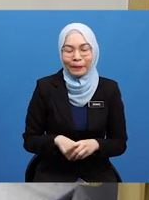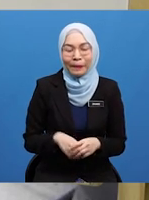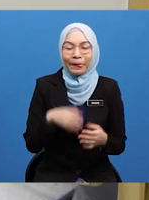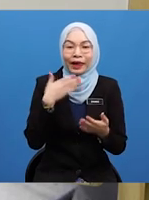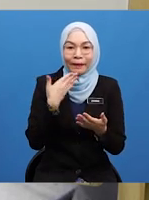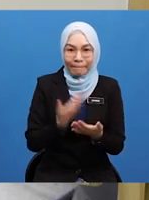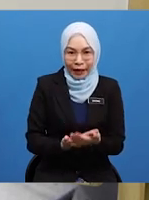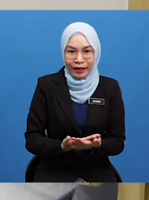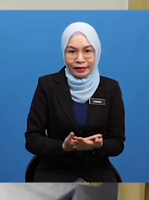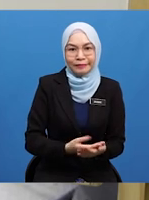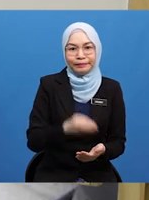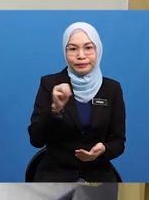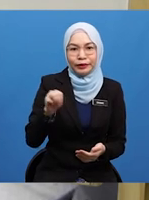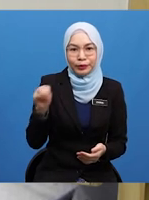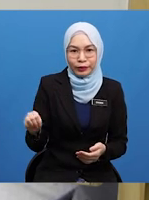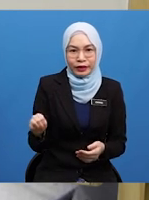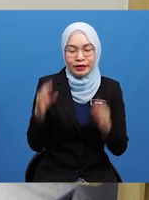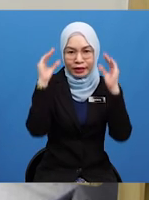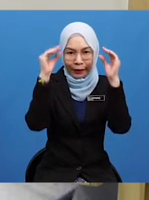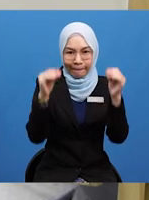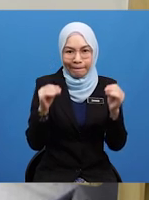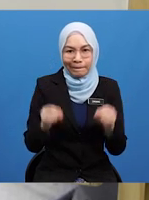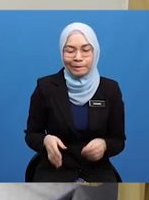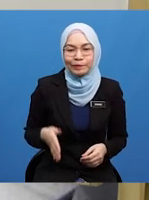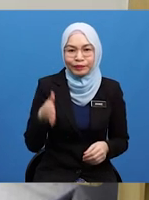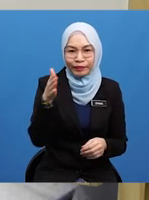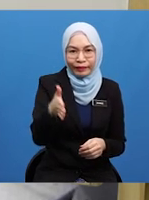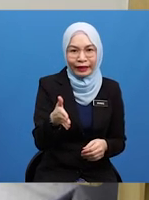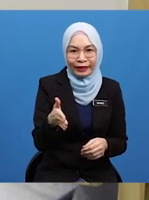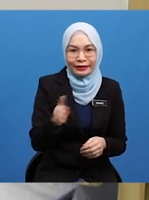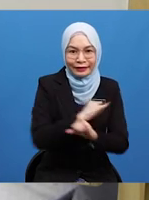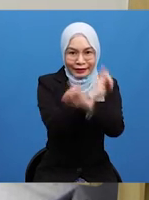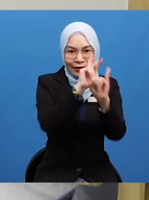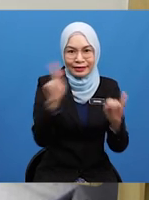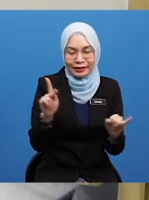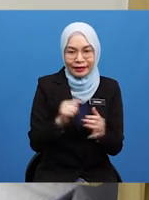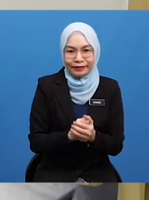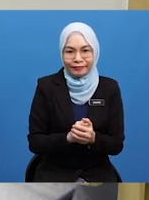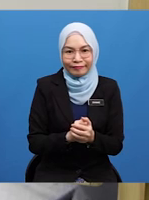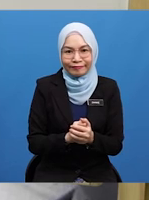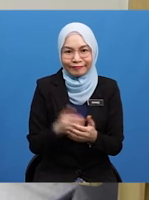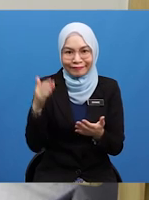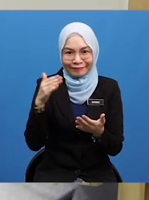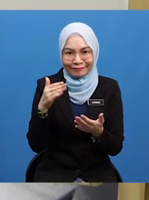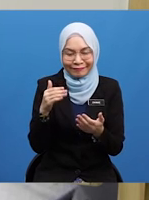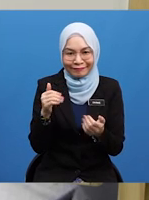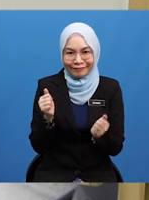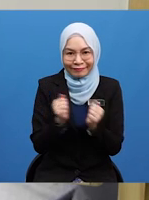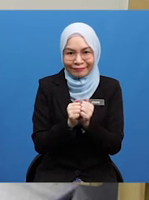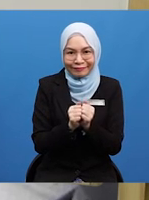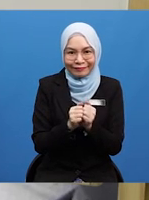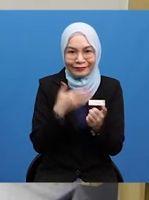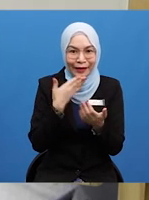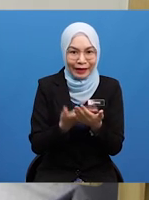Baiklah, murid-murid. Cikgu akan jelaskan secara lebih terperinci tentang cara-cara